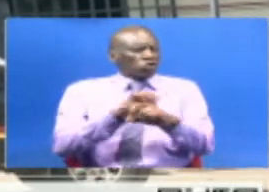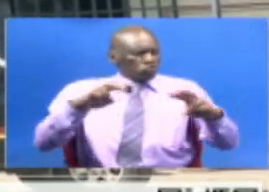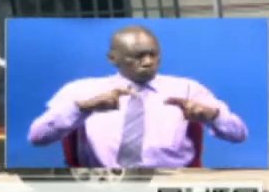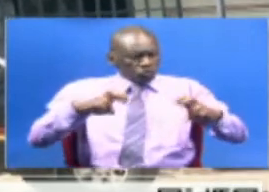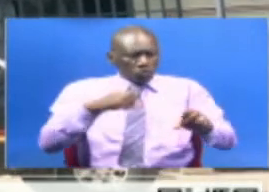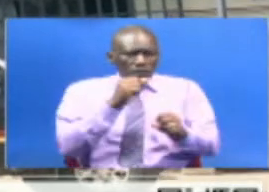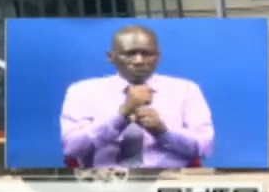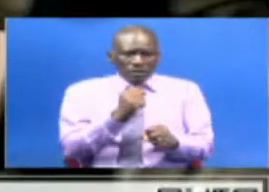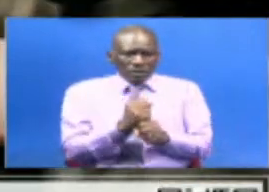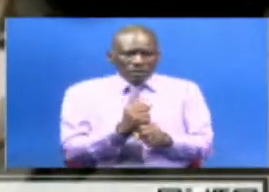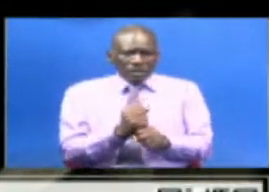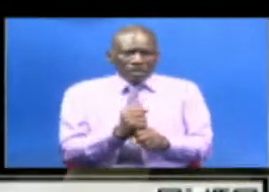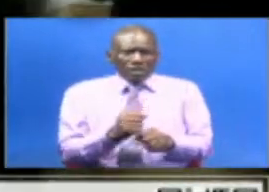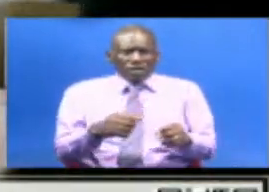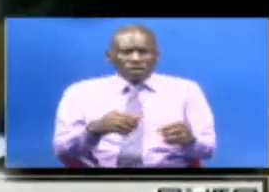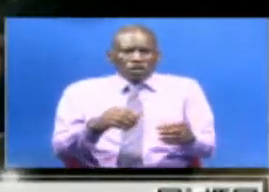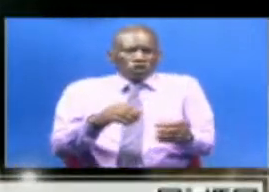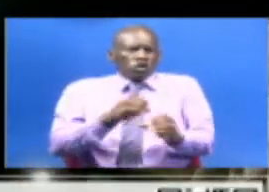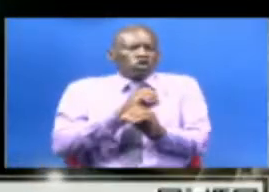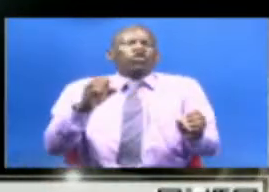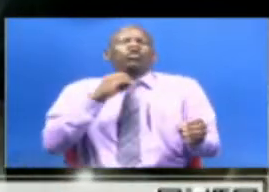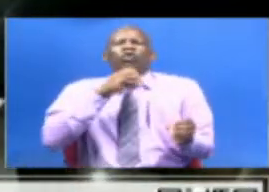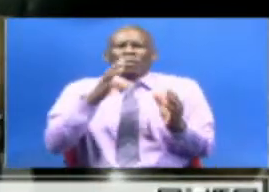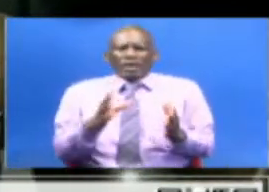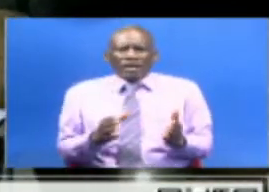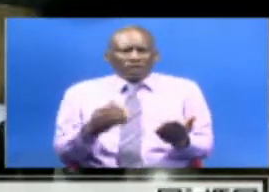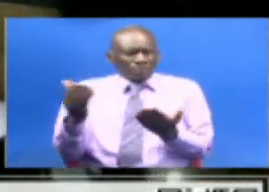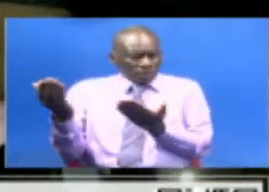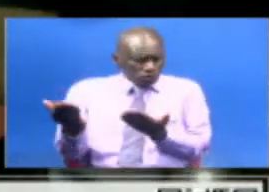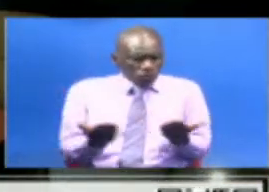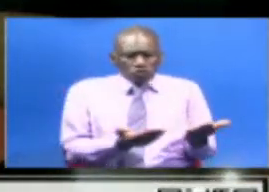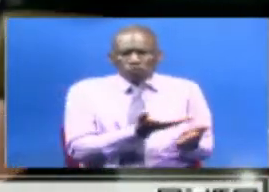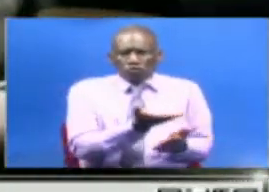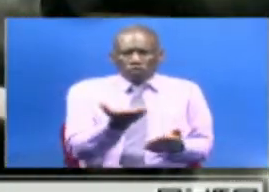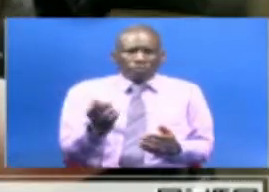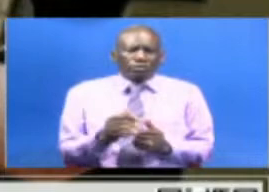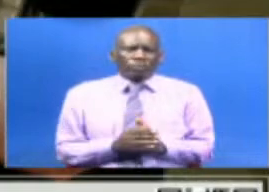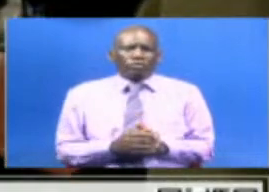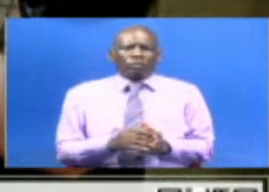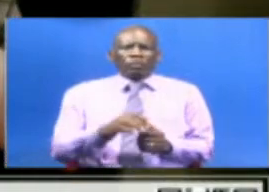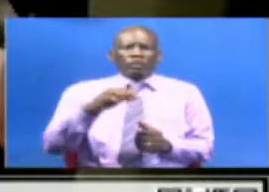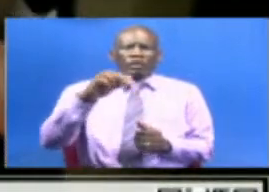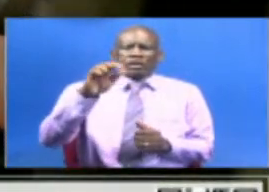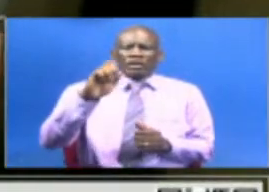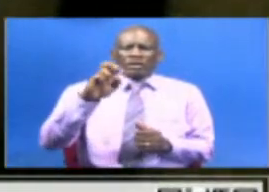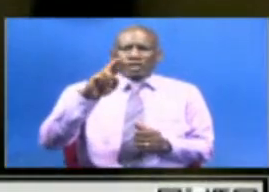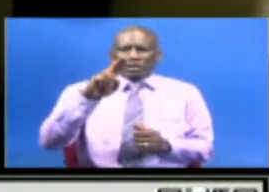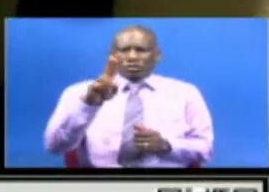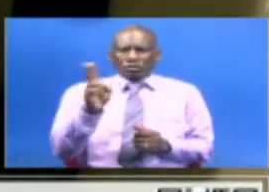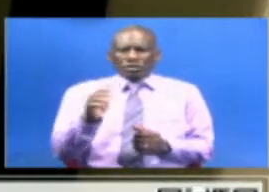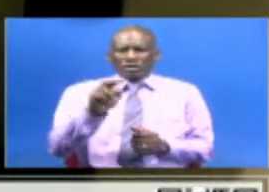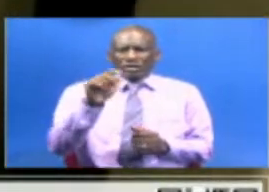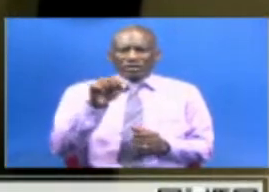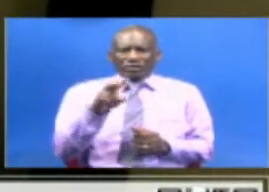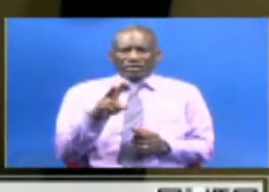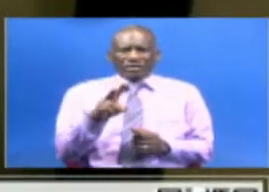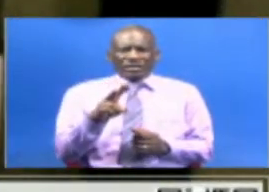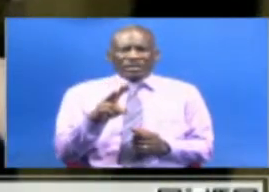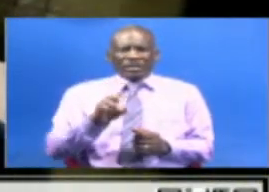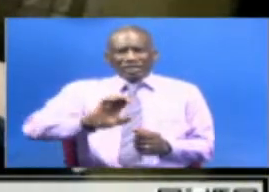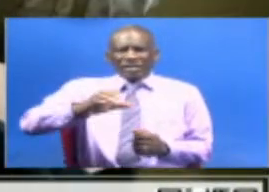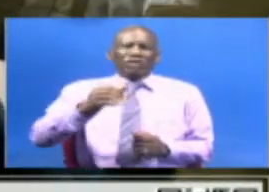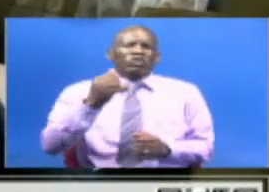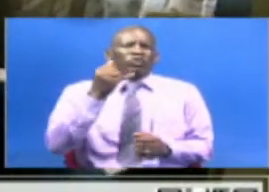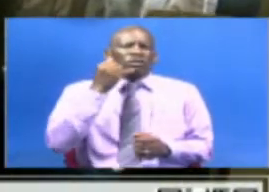utakaofanywa kwani hakuna malalamisho yote yamewasilishwa kwao. George Kieru, NTV, katika kaunti ya